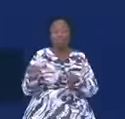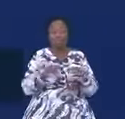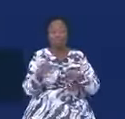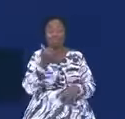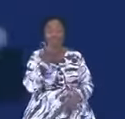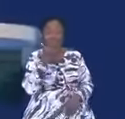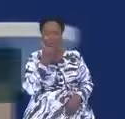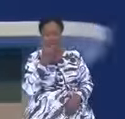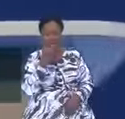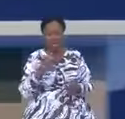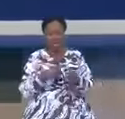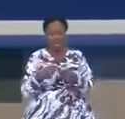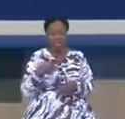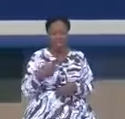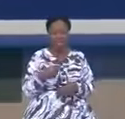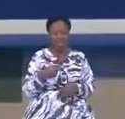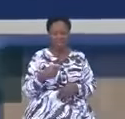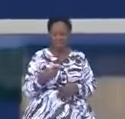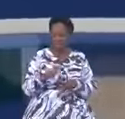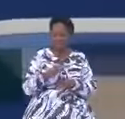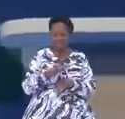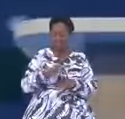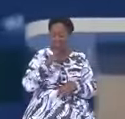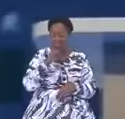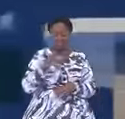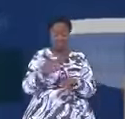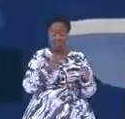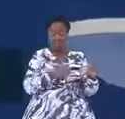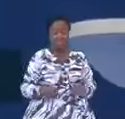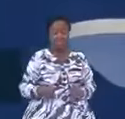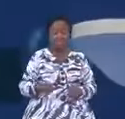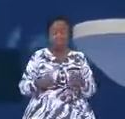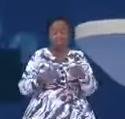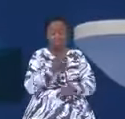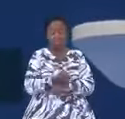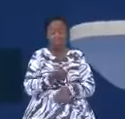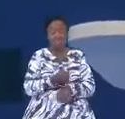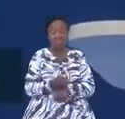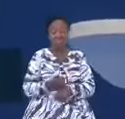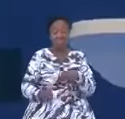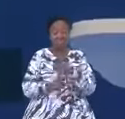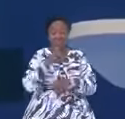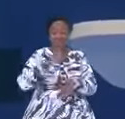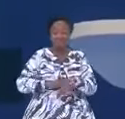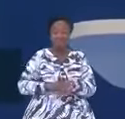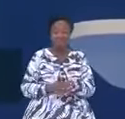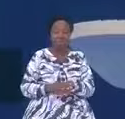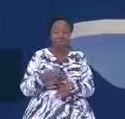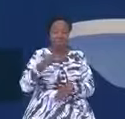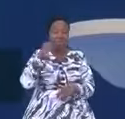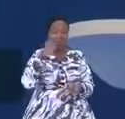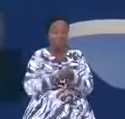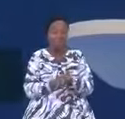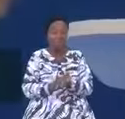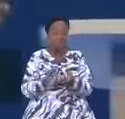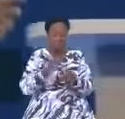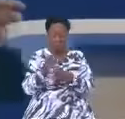condamné bâchées bars et n'a pas condamner quelqu'un d'autre quelqu'un